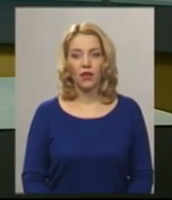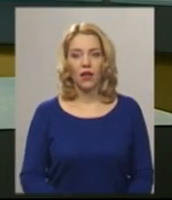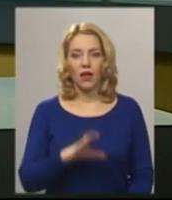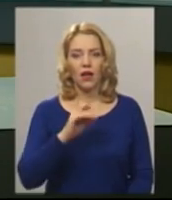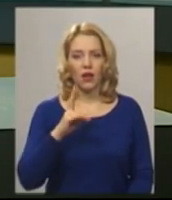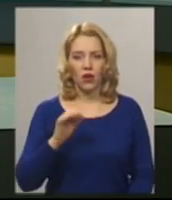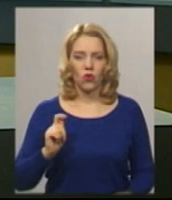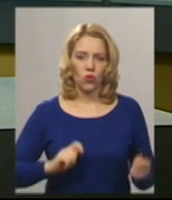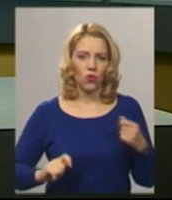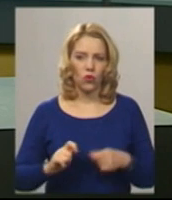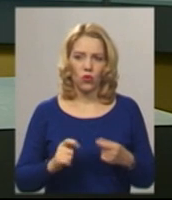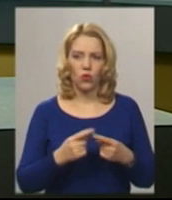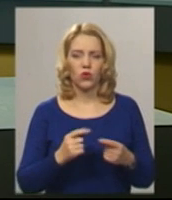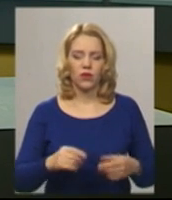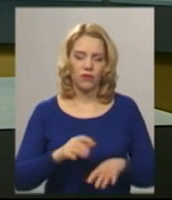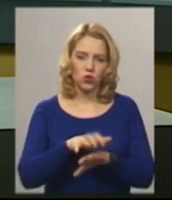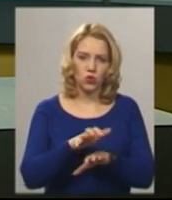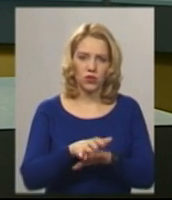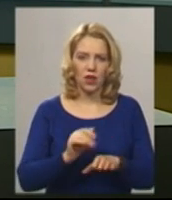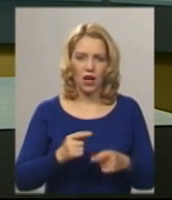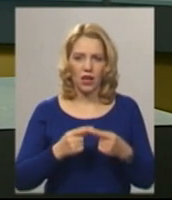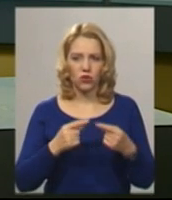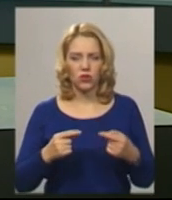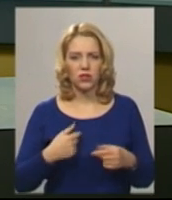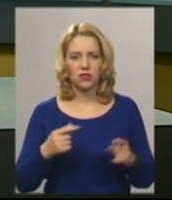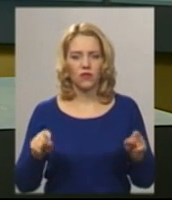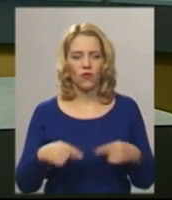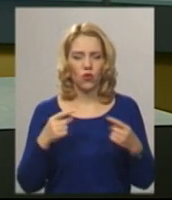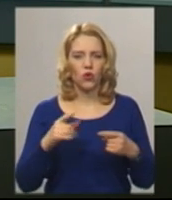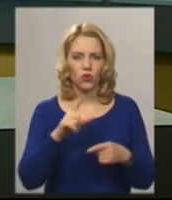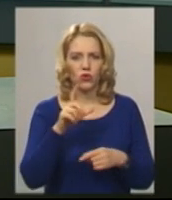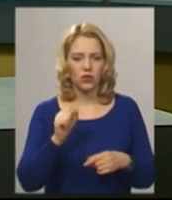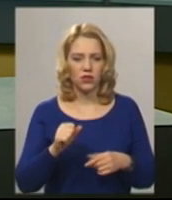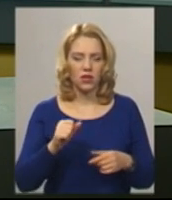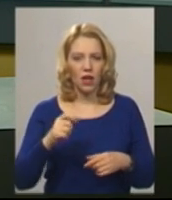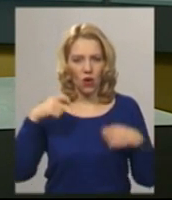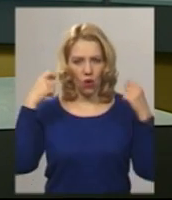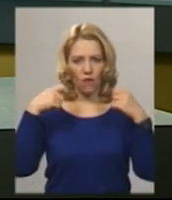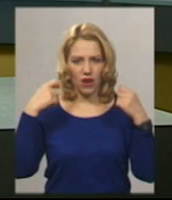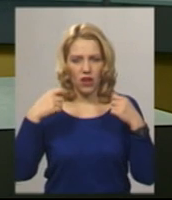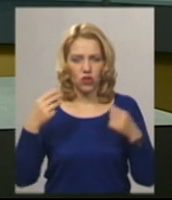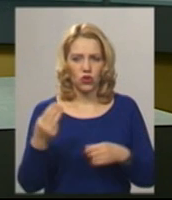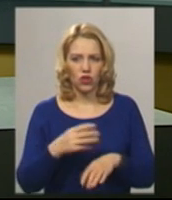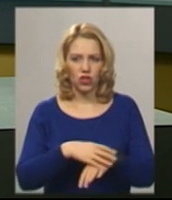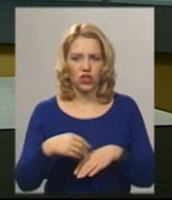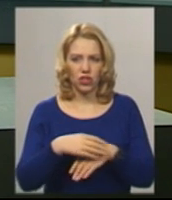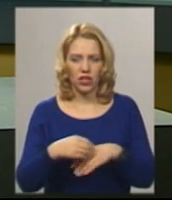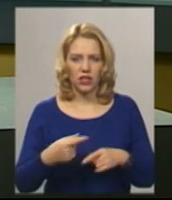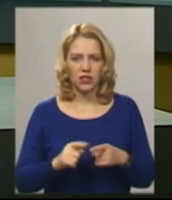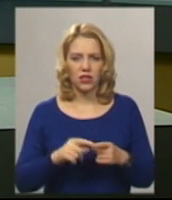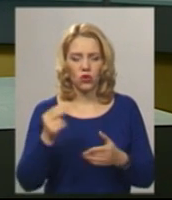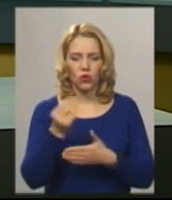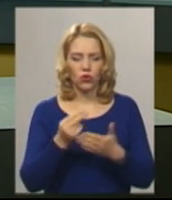Екологічні одяг, взуття і аксесуари створює з овечої вовни та коконів шовкопряда кам'янчанка Лариса Клепас. Художниця,